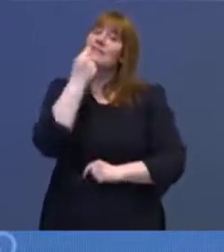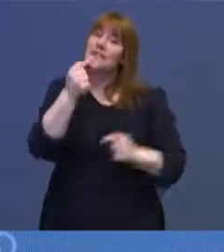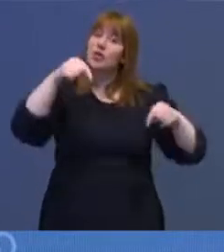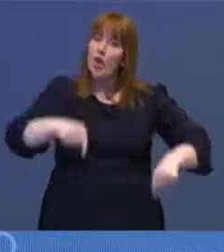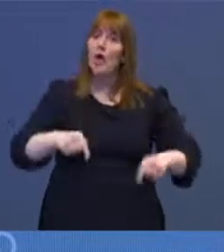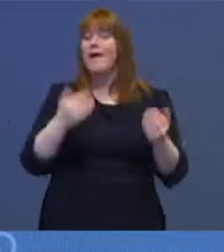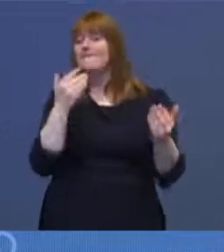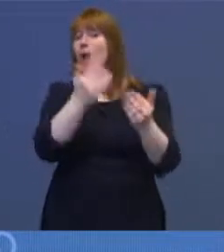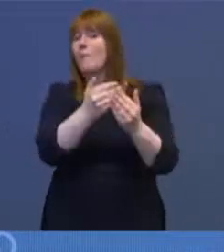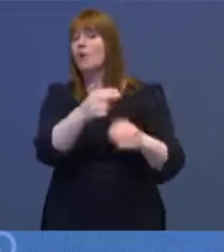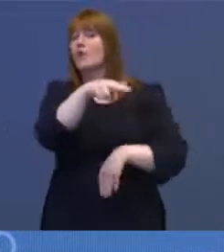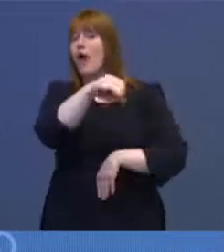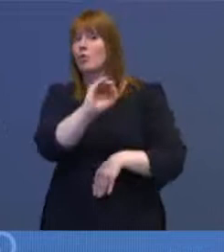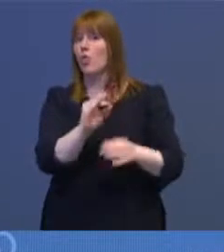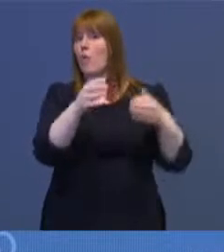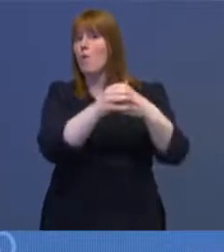NATO-møtet i juni,